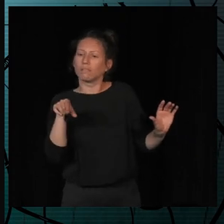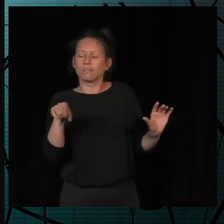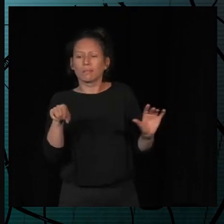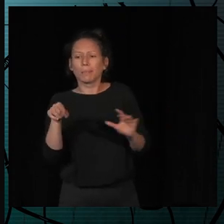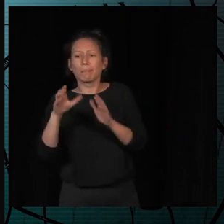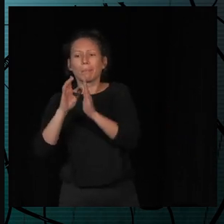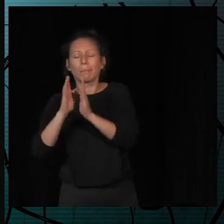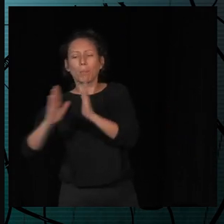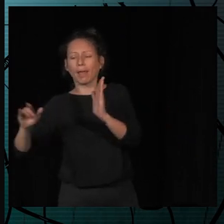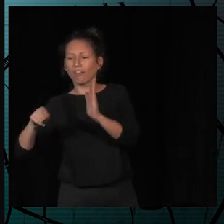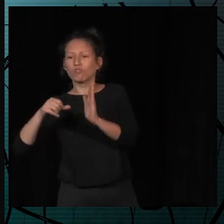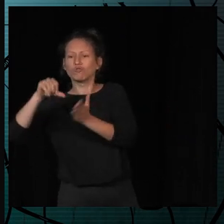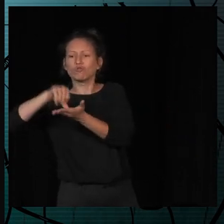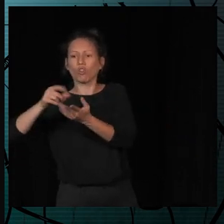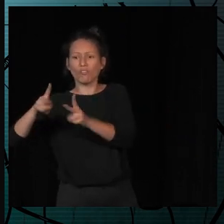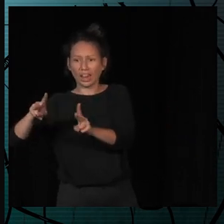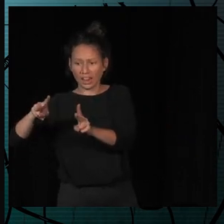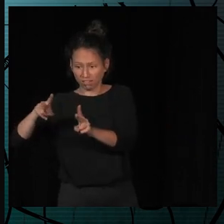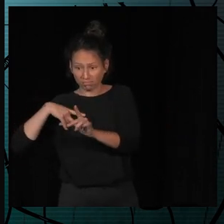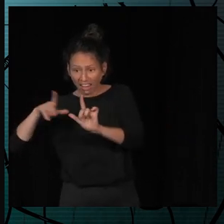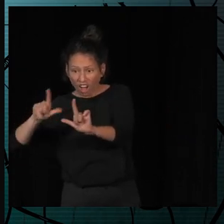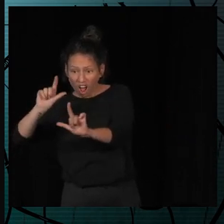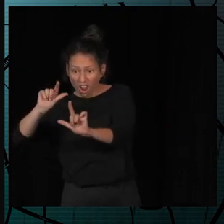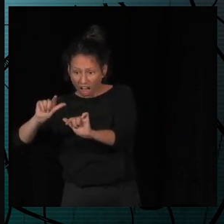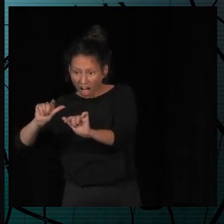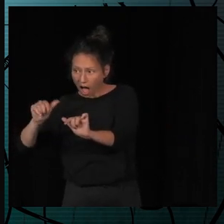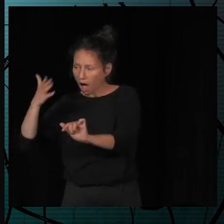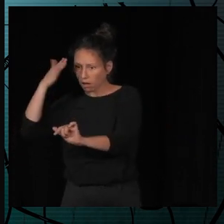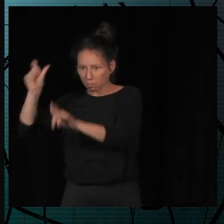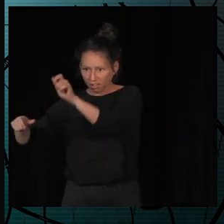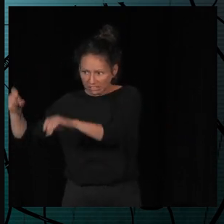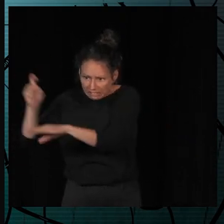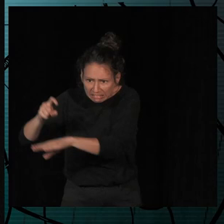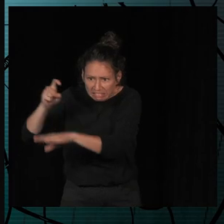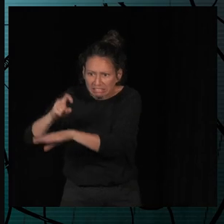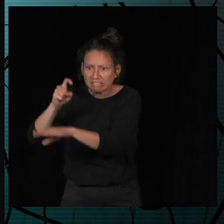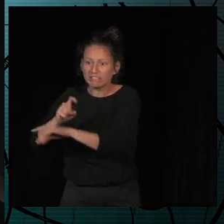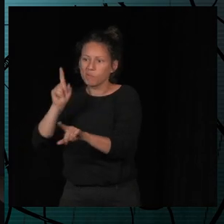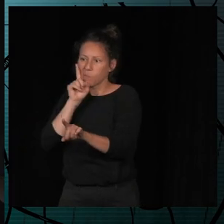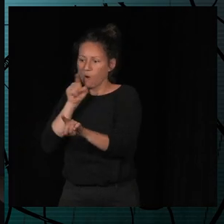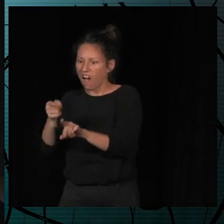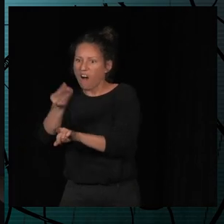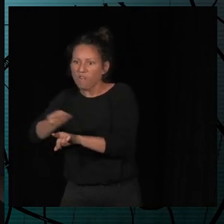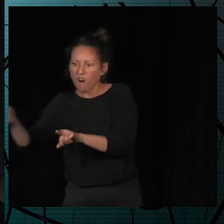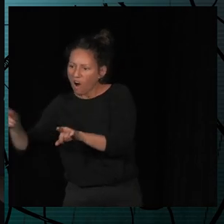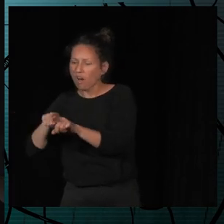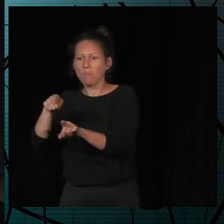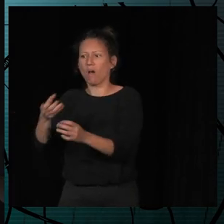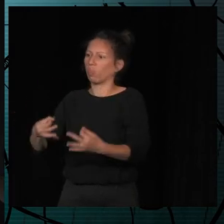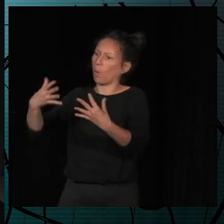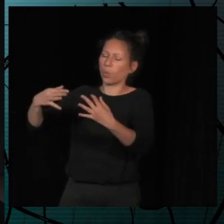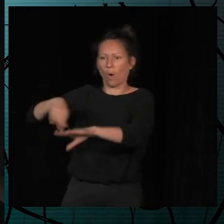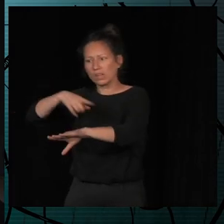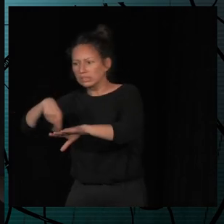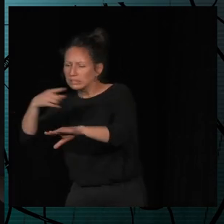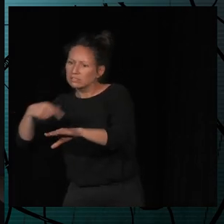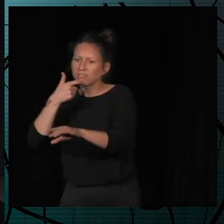du centre-ville se fait insulter d'avoir des écrans parce que chez les les enfants bien comme il faut et ben ça fait trop de d'écran et justement